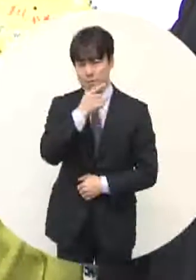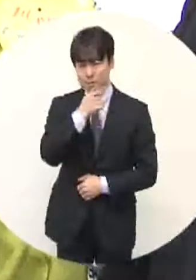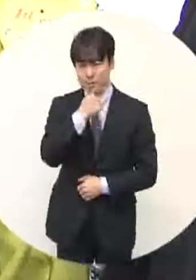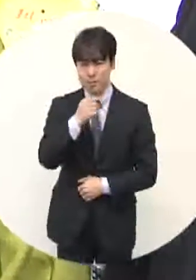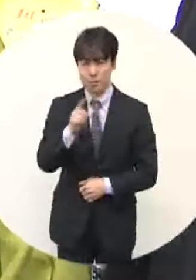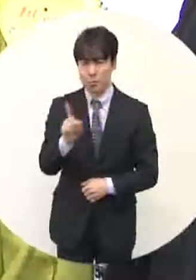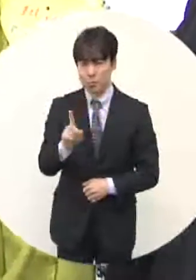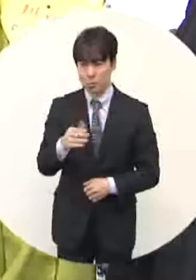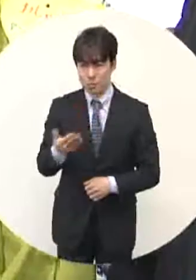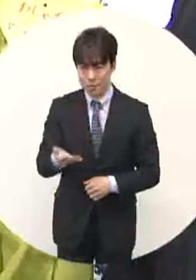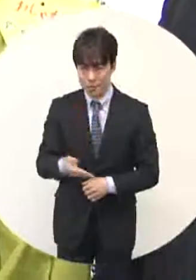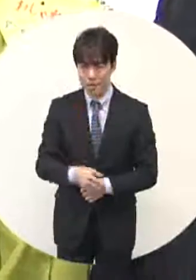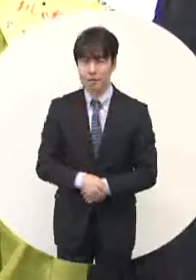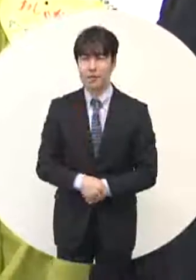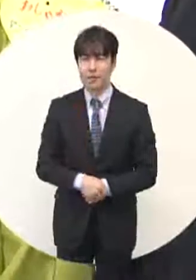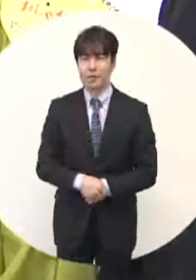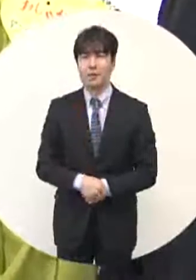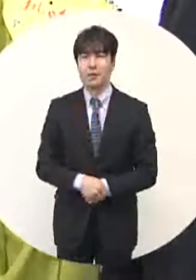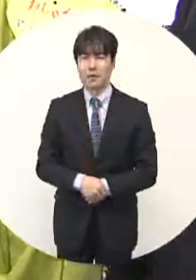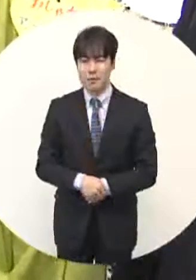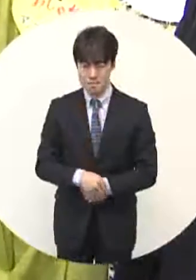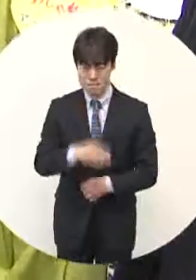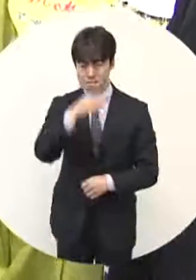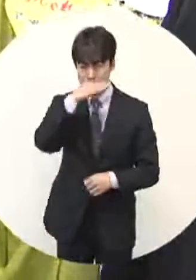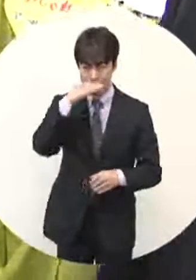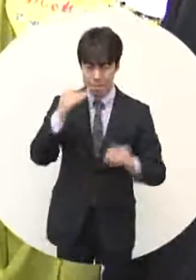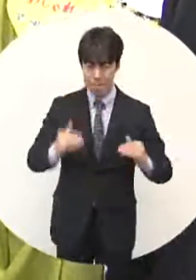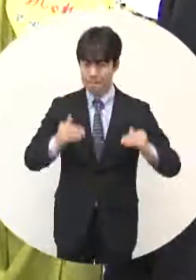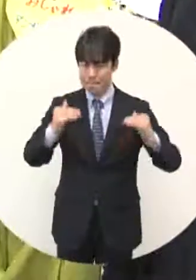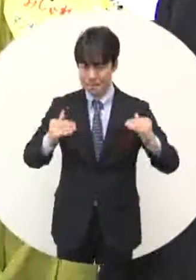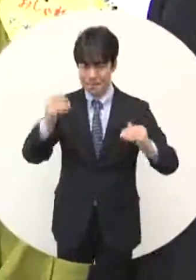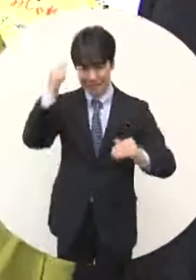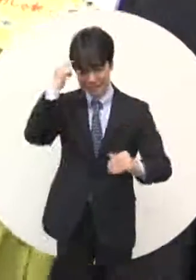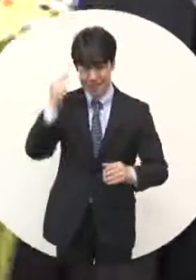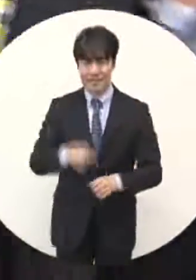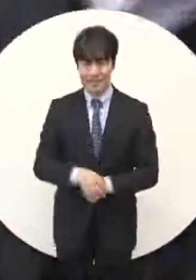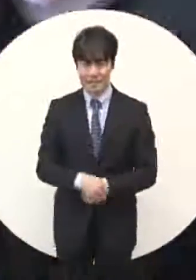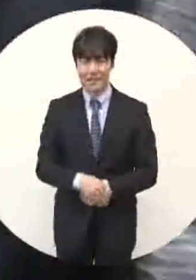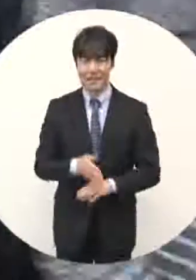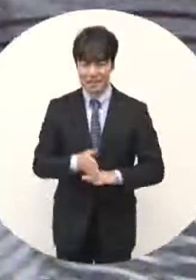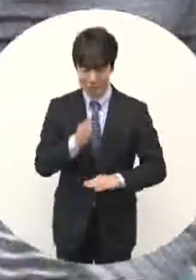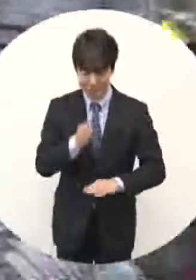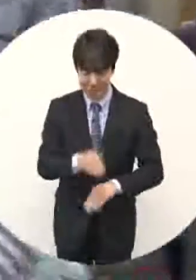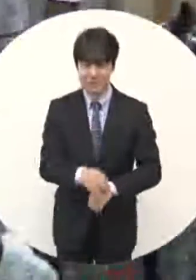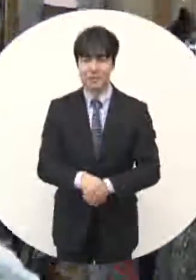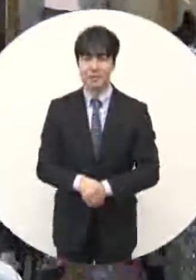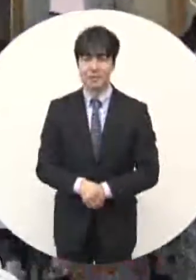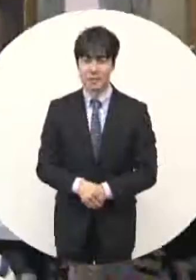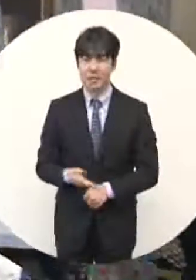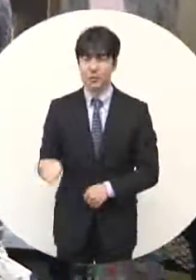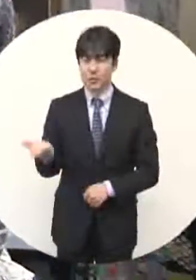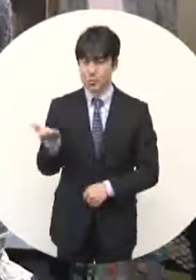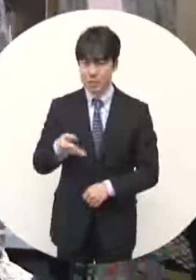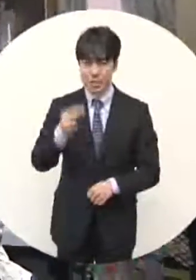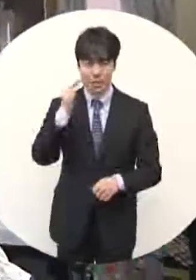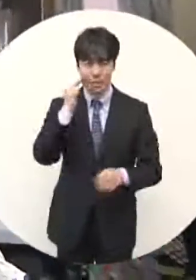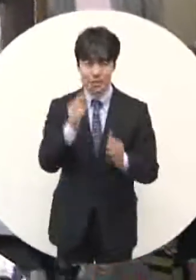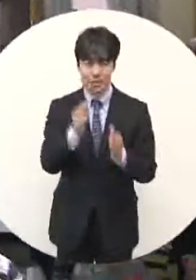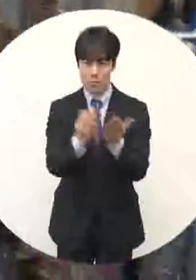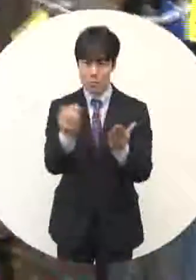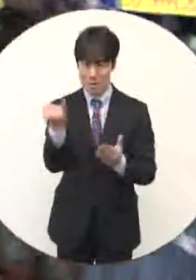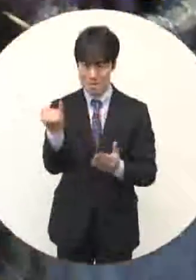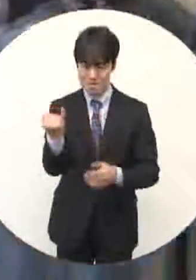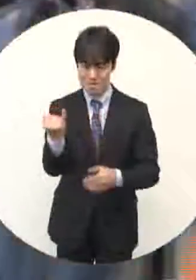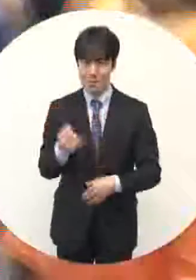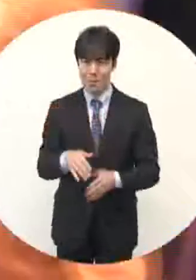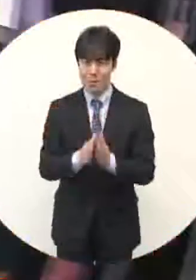か。ちょ っとアクセントになって素敵になりました、 はい、ありがとうございます、はい、 では次に松本さん、お願いします。